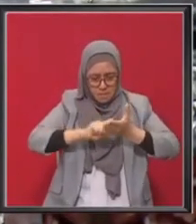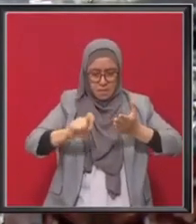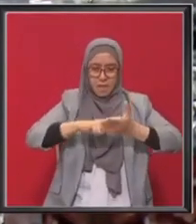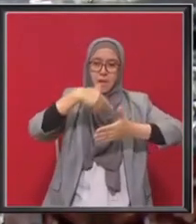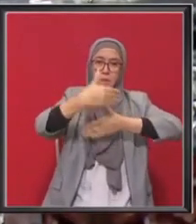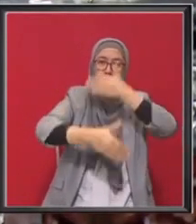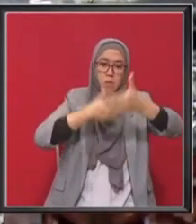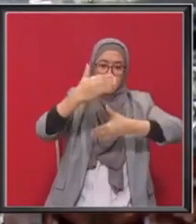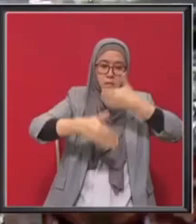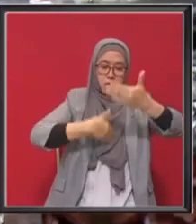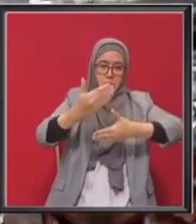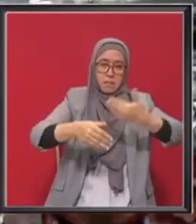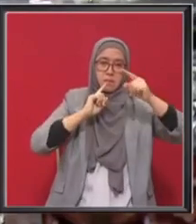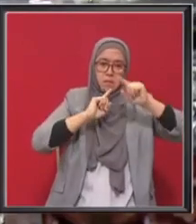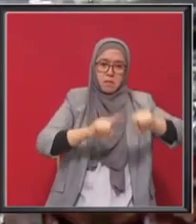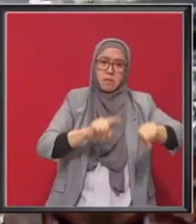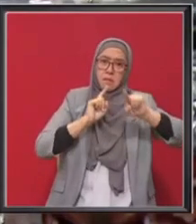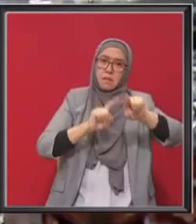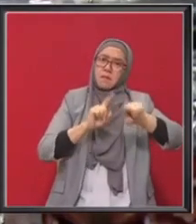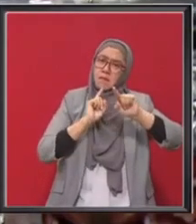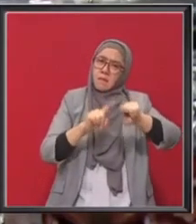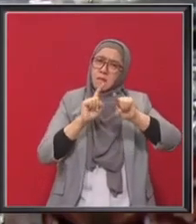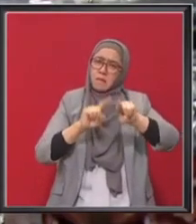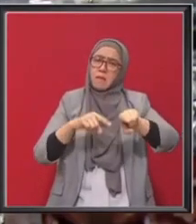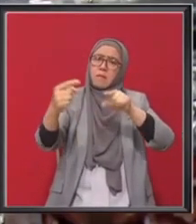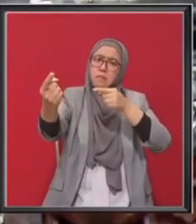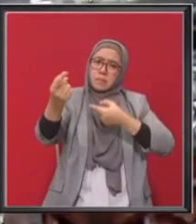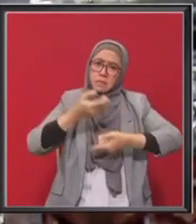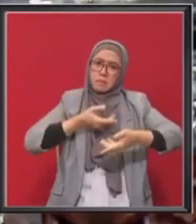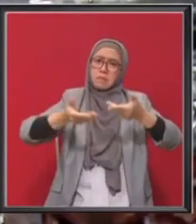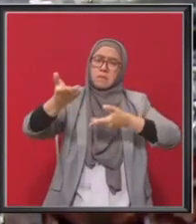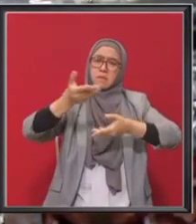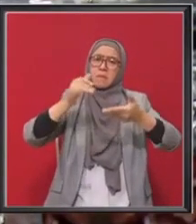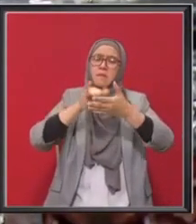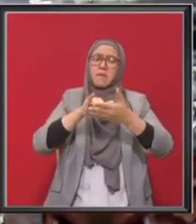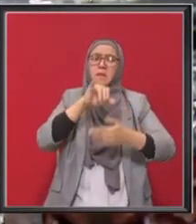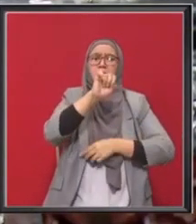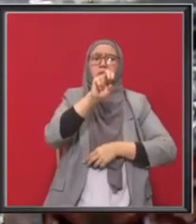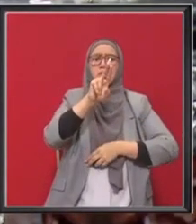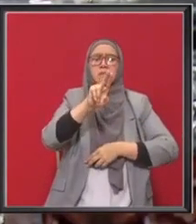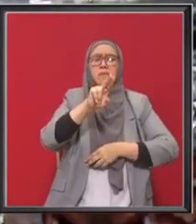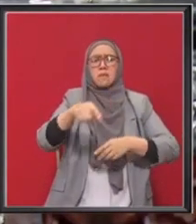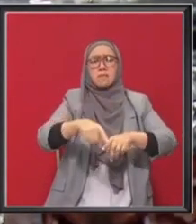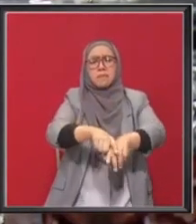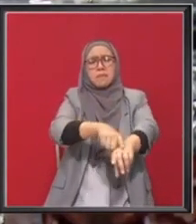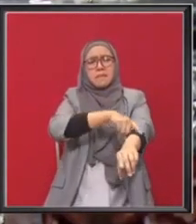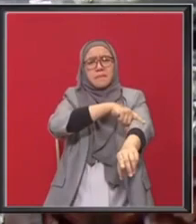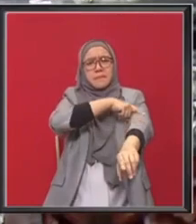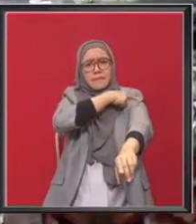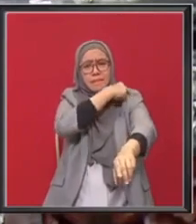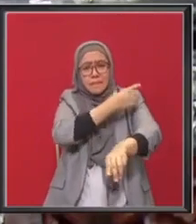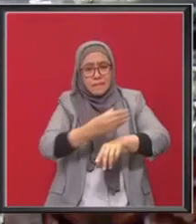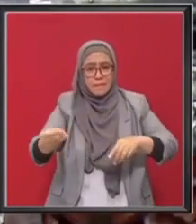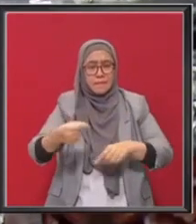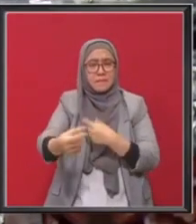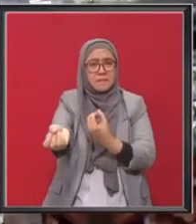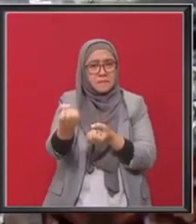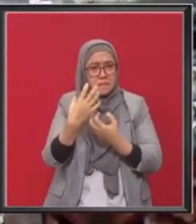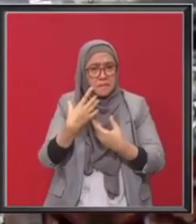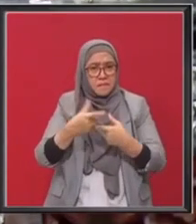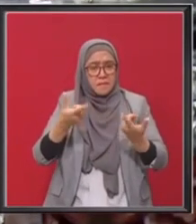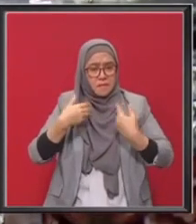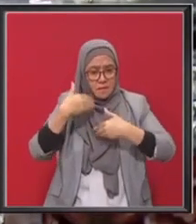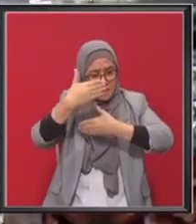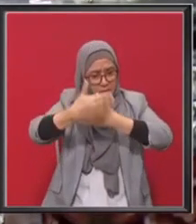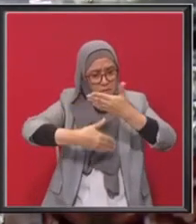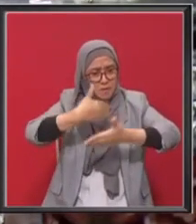jawaban dan juga tidak membalas itu berlaku isu yang panjang dan saya dipahamkan bahwa mereka masih lagi dan proses berbincang